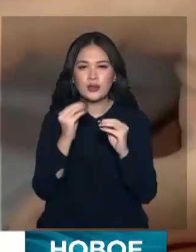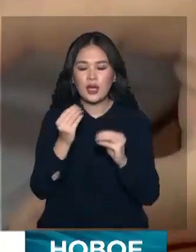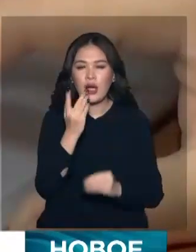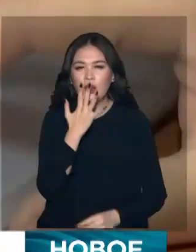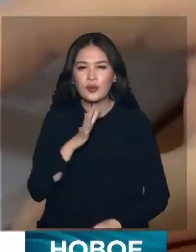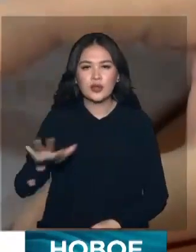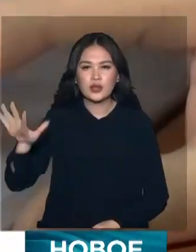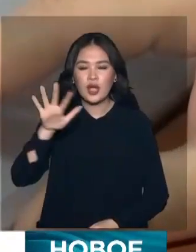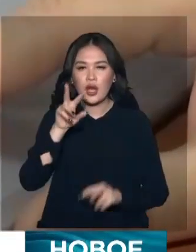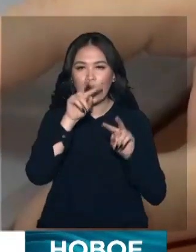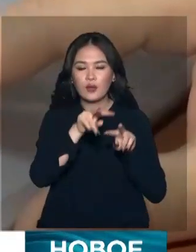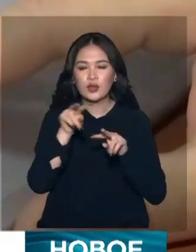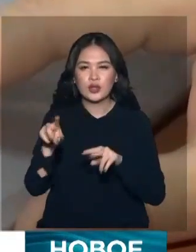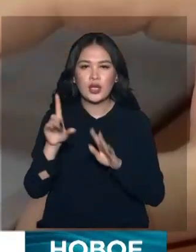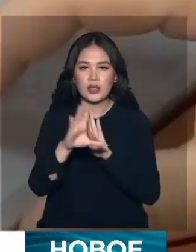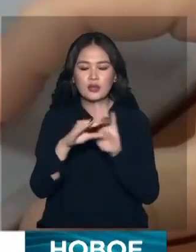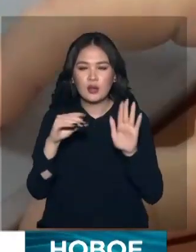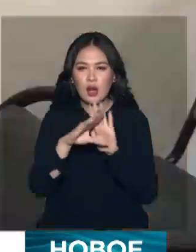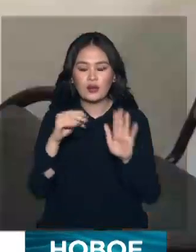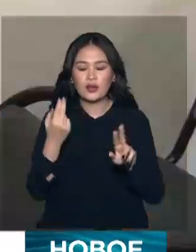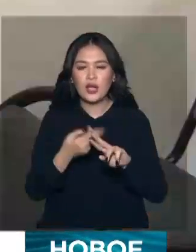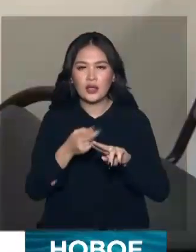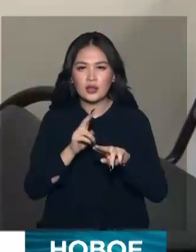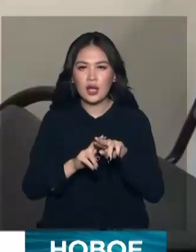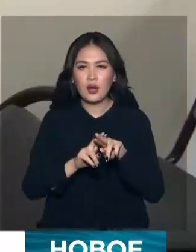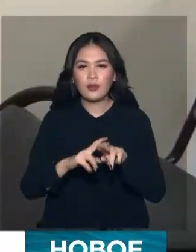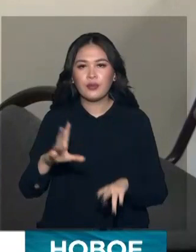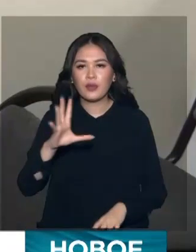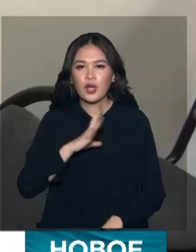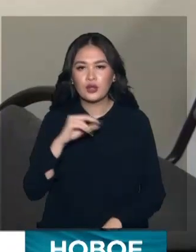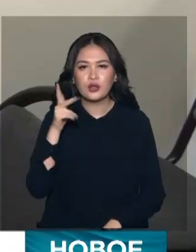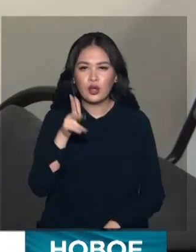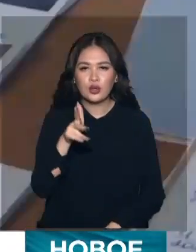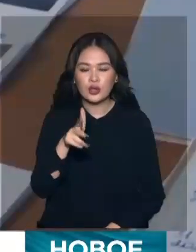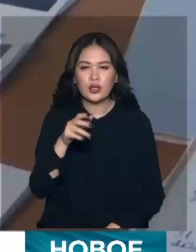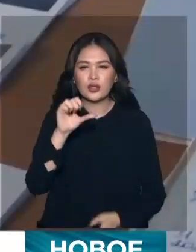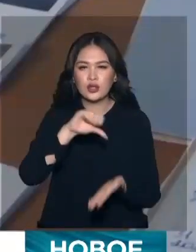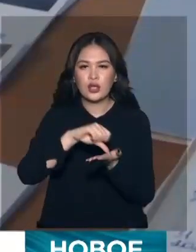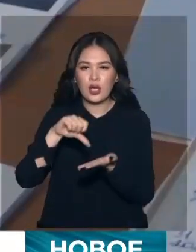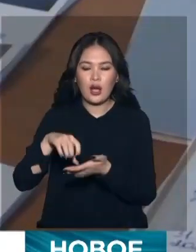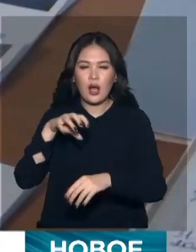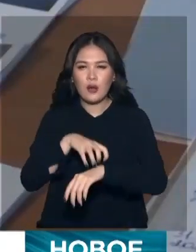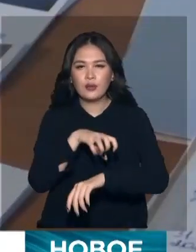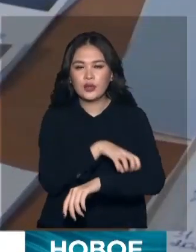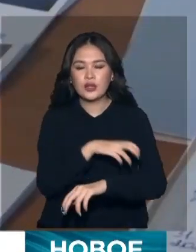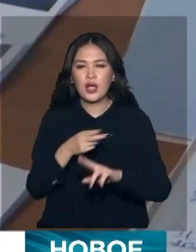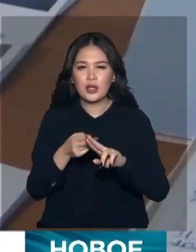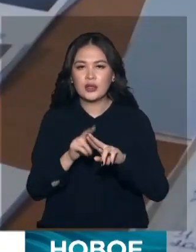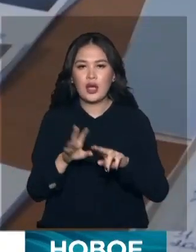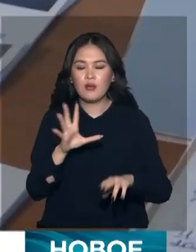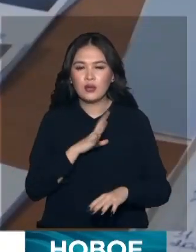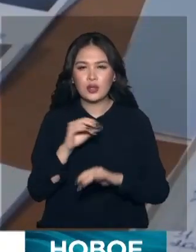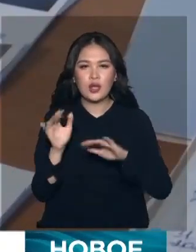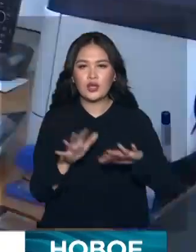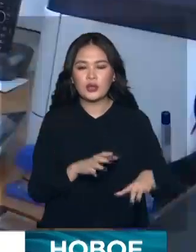иностранных наблюдателей. На самих избирательных участках будут работать около 3000 членов комиссии. Все они прошли